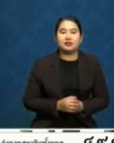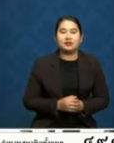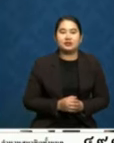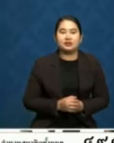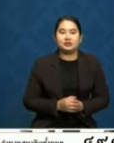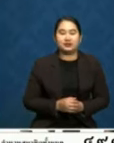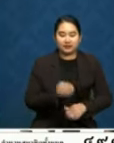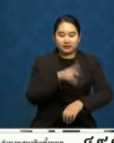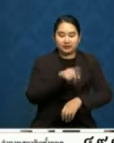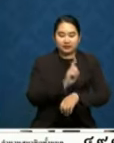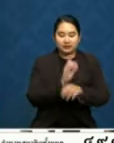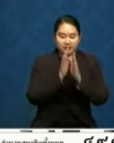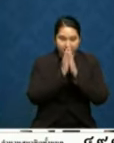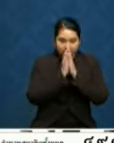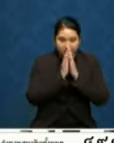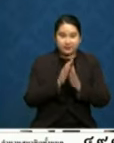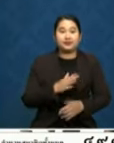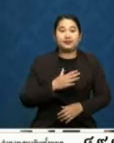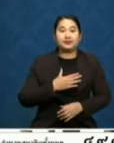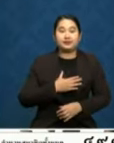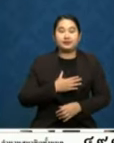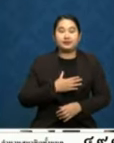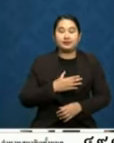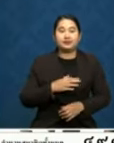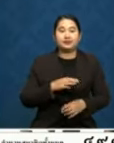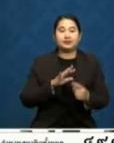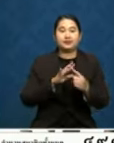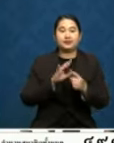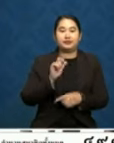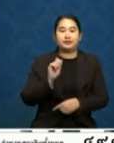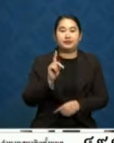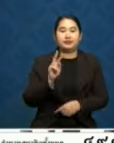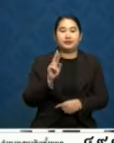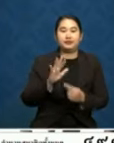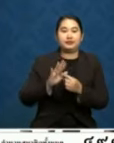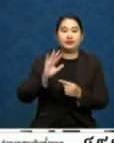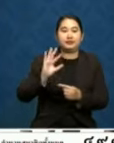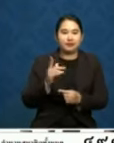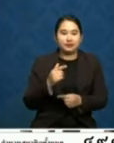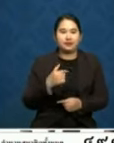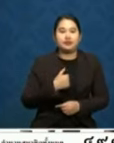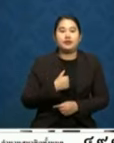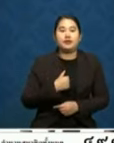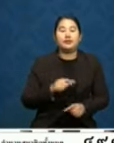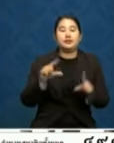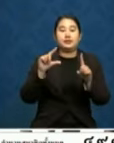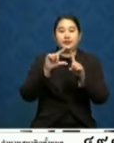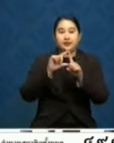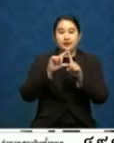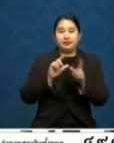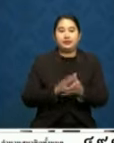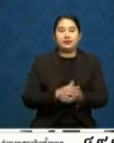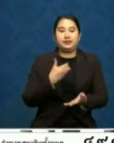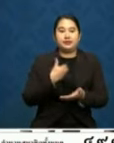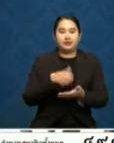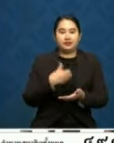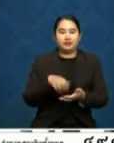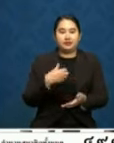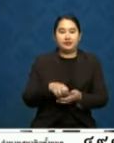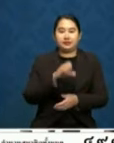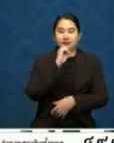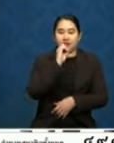ครับเรียนท่านประธานครับผมจอจานเอกราชอุดมอํานวยนะครับผู้แทนคนดอนเมืองจากพรรคประชาชนครับท่านประธานผมในฐ